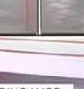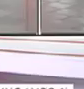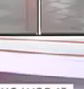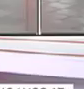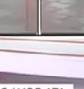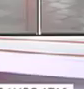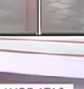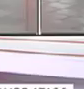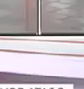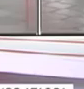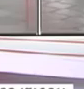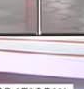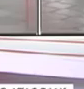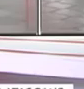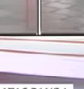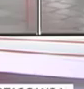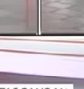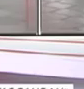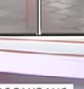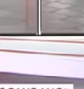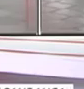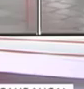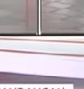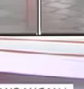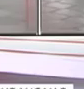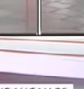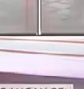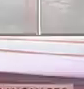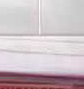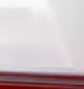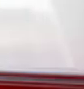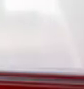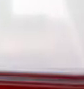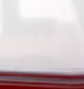laman media sosial. Kita akan ke segmen hashtag.